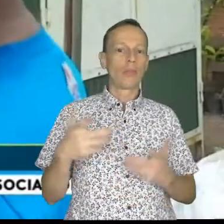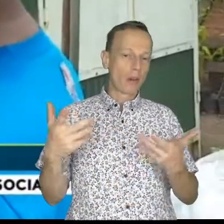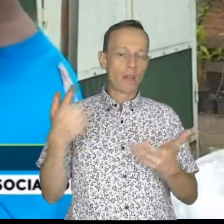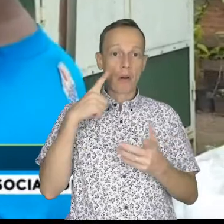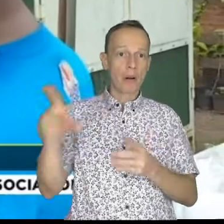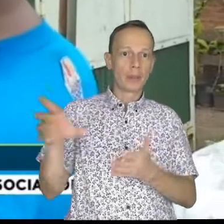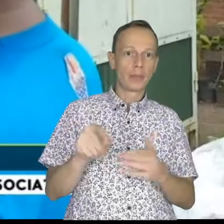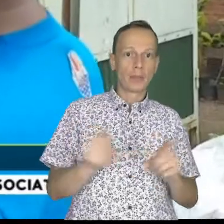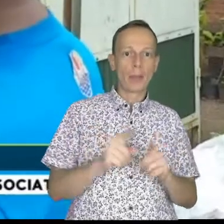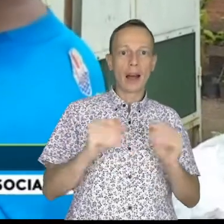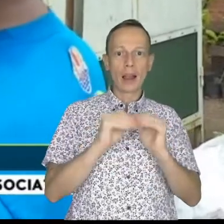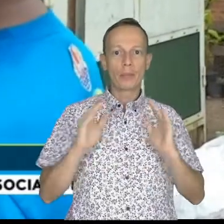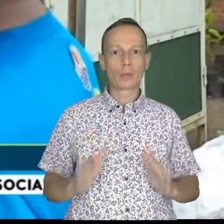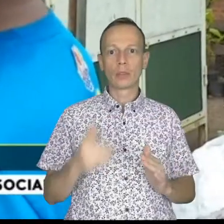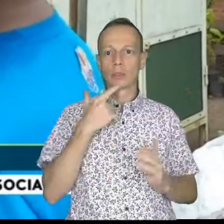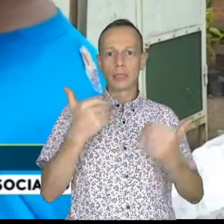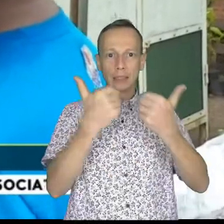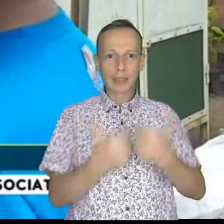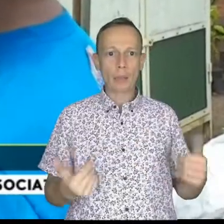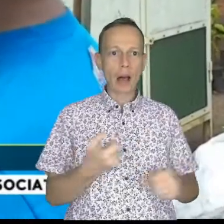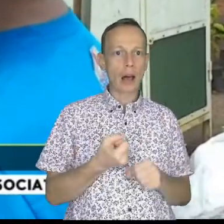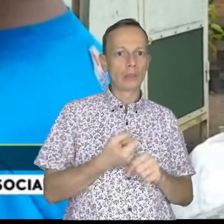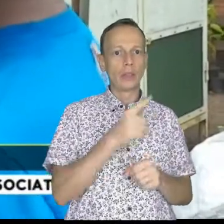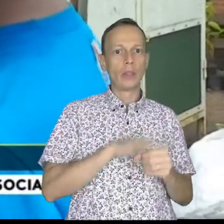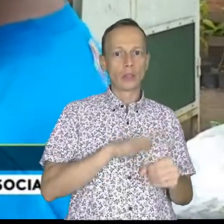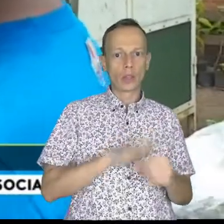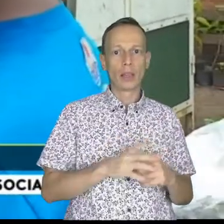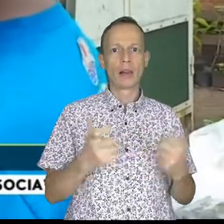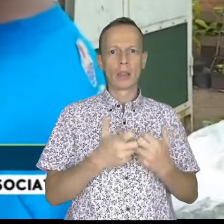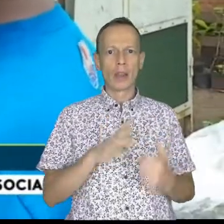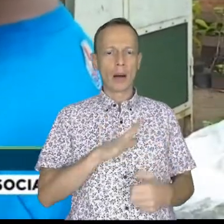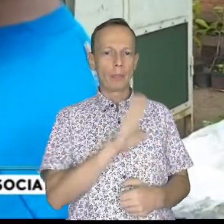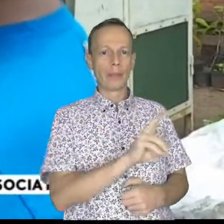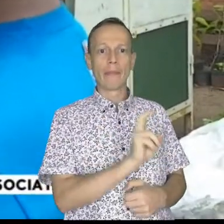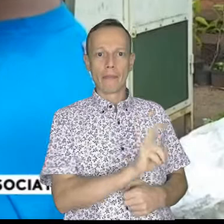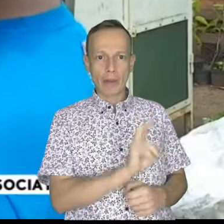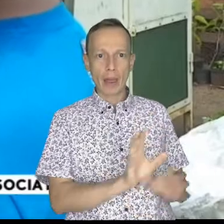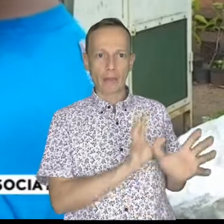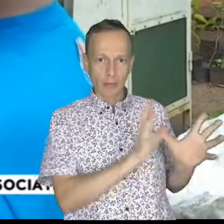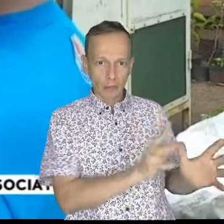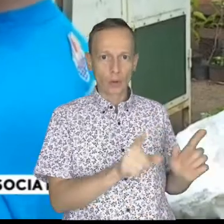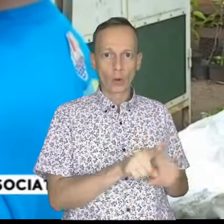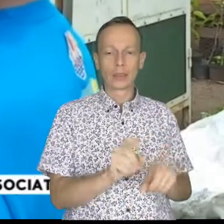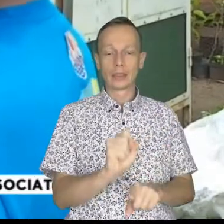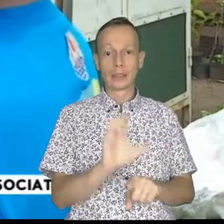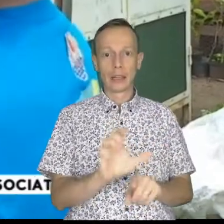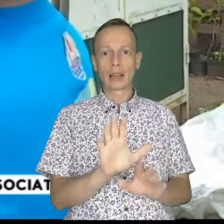C'est séparer les déchets. Il y a différents déchets. Tu vois, il y a les déchets verts, des déchets